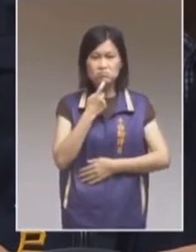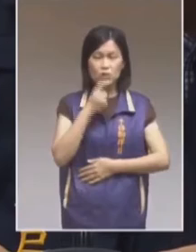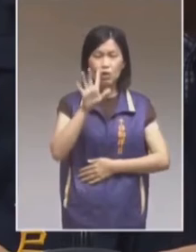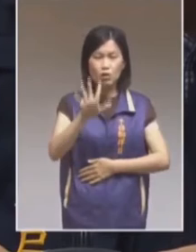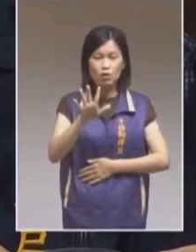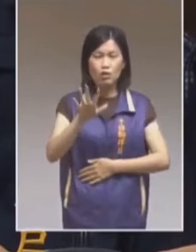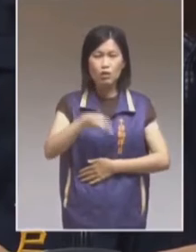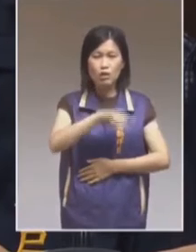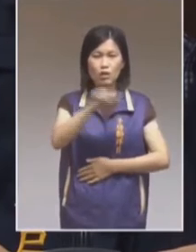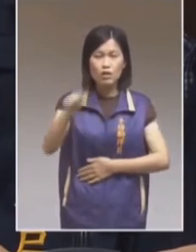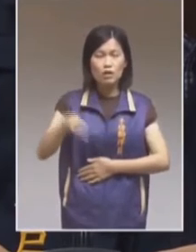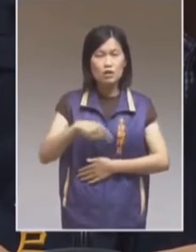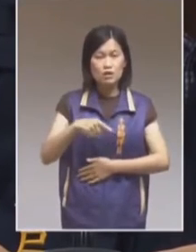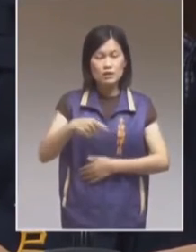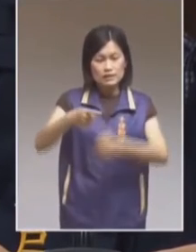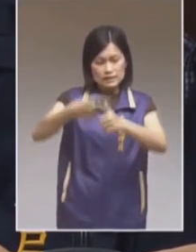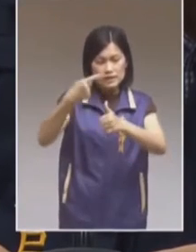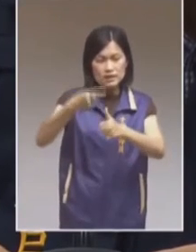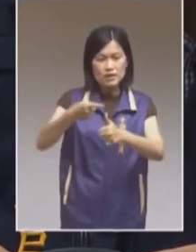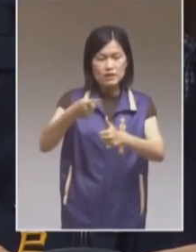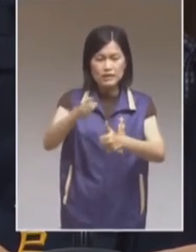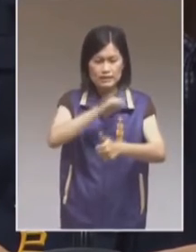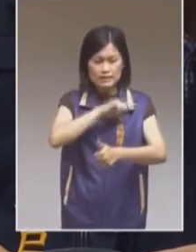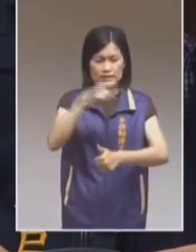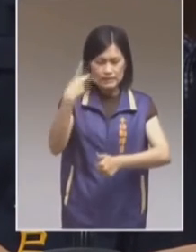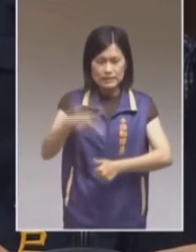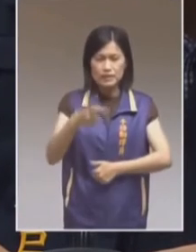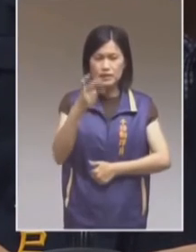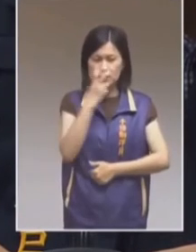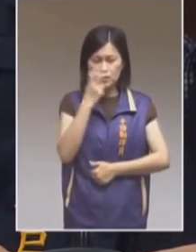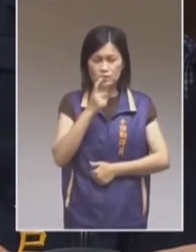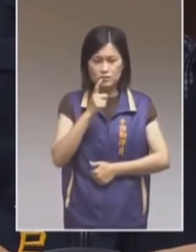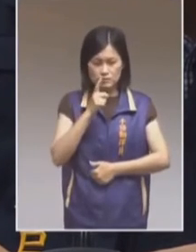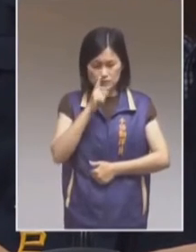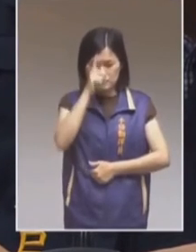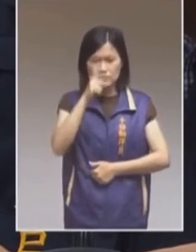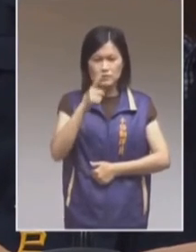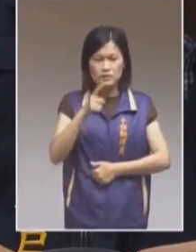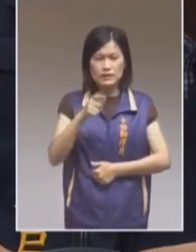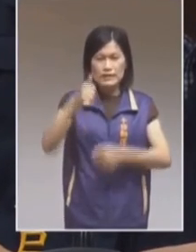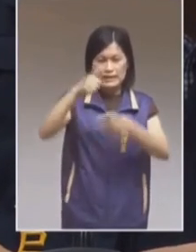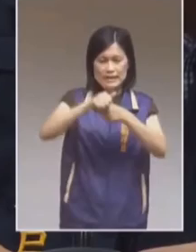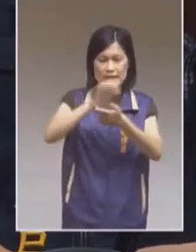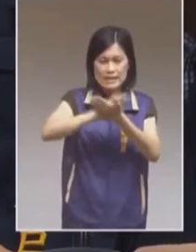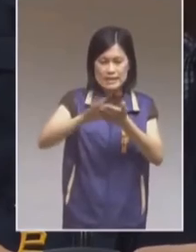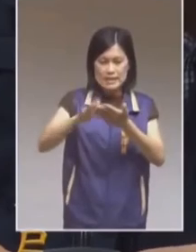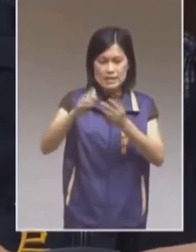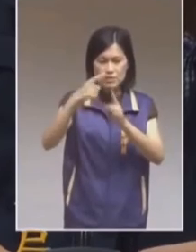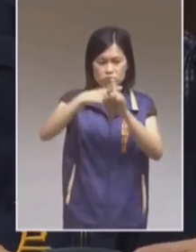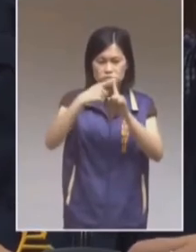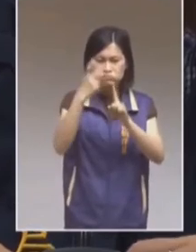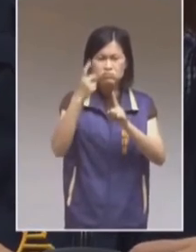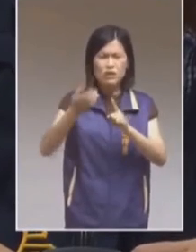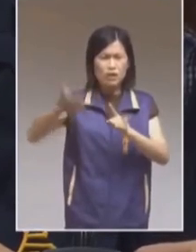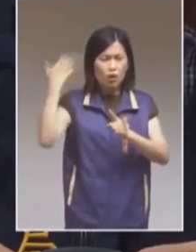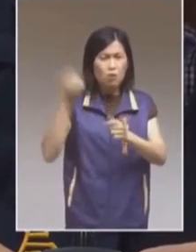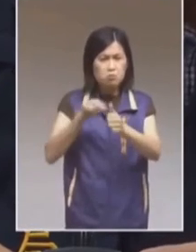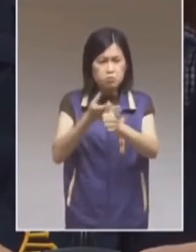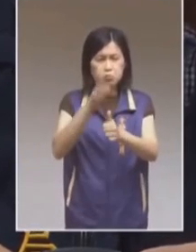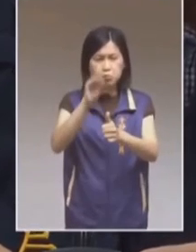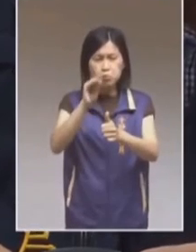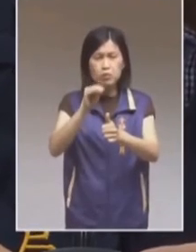我们让他在自采检以及采检以及血清去确认他是不是是旧案。那疫调中有